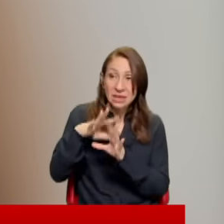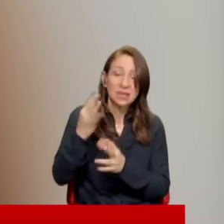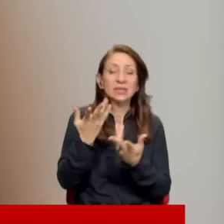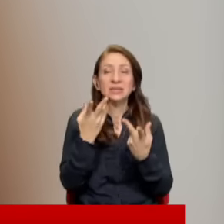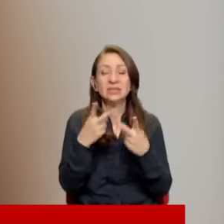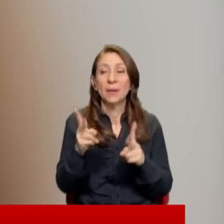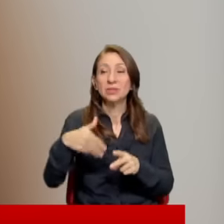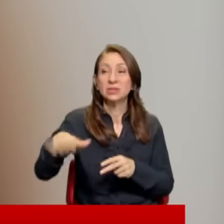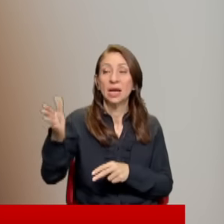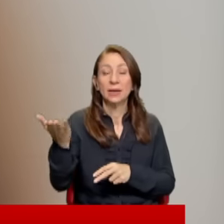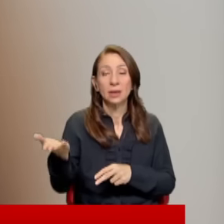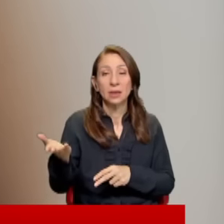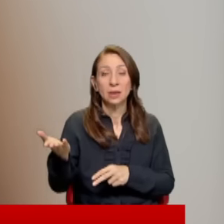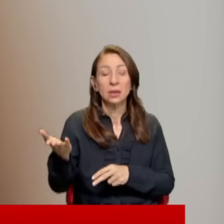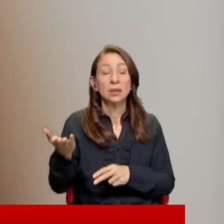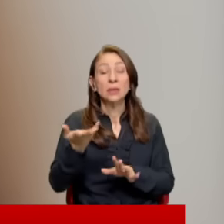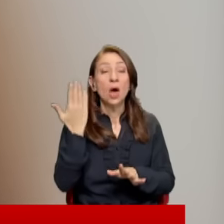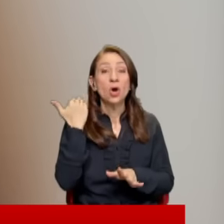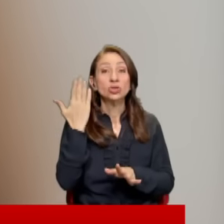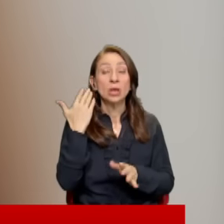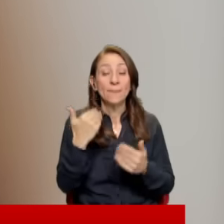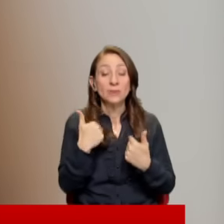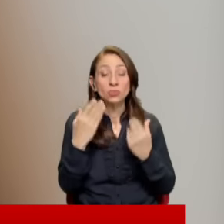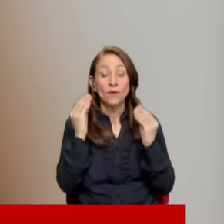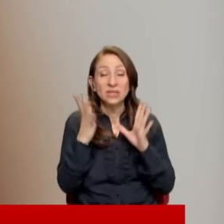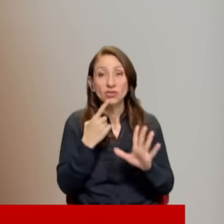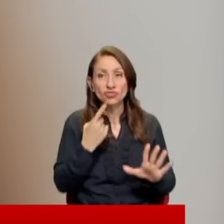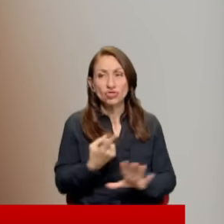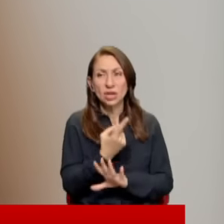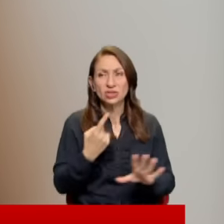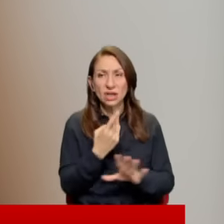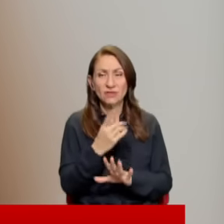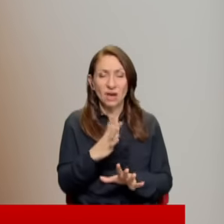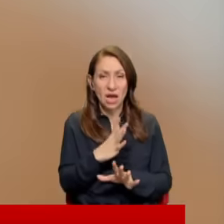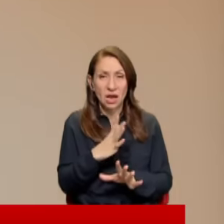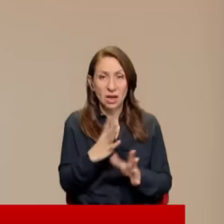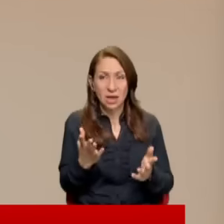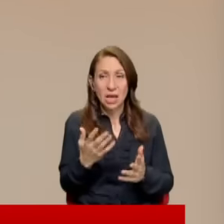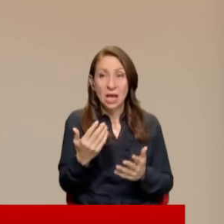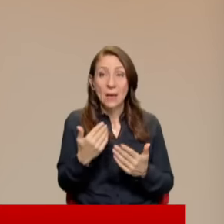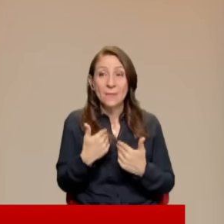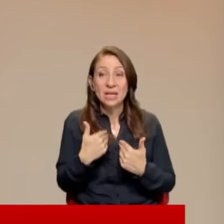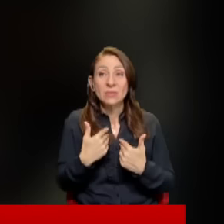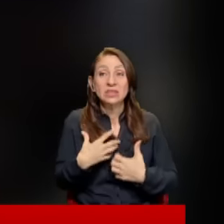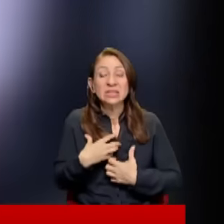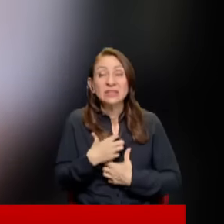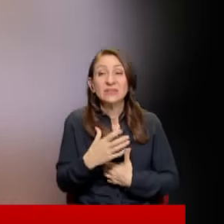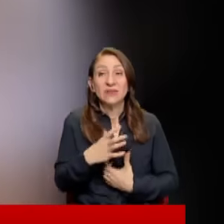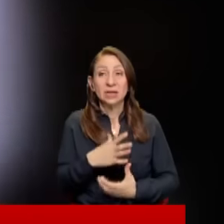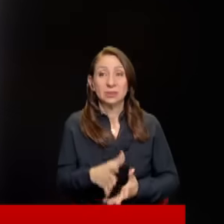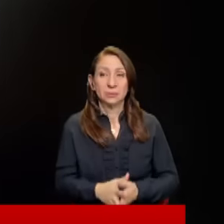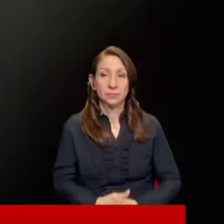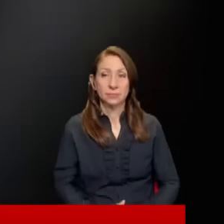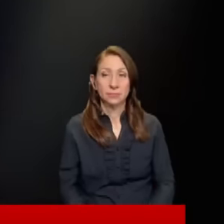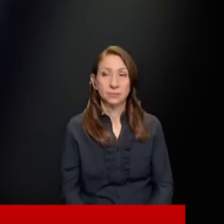nasıl salarsın daha önceden benim bir sürü Şikayetim var zaten Benim canım yandı